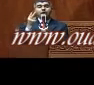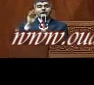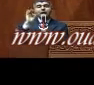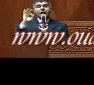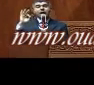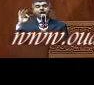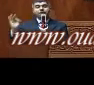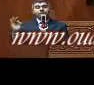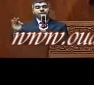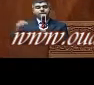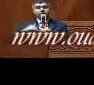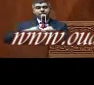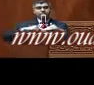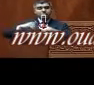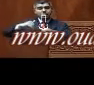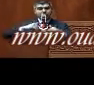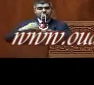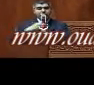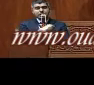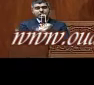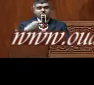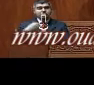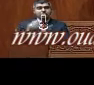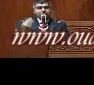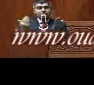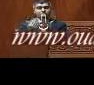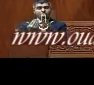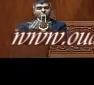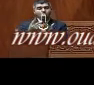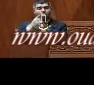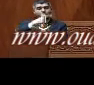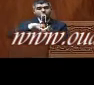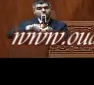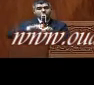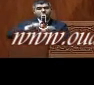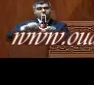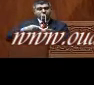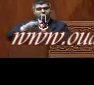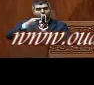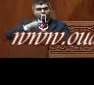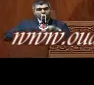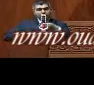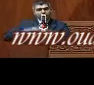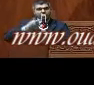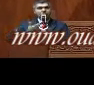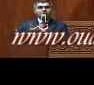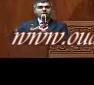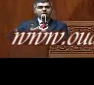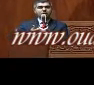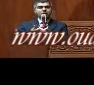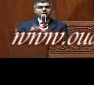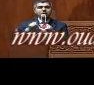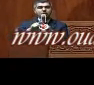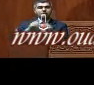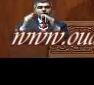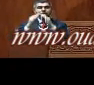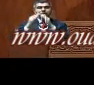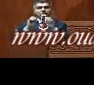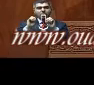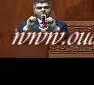24290 دوار. هذه فيها طرقات، فيها مستشفيات، فيها مدارس، فيها آبار، فيها تحسين السكن إلى